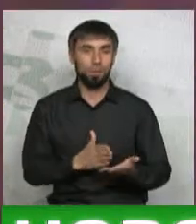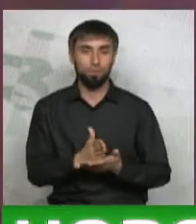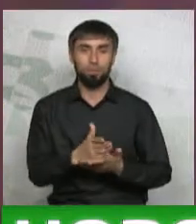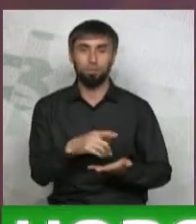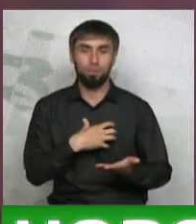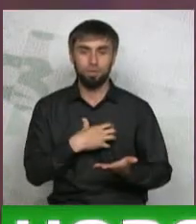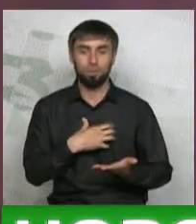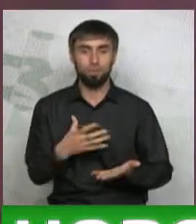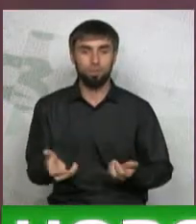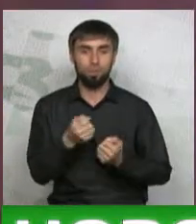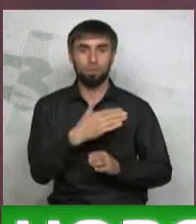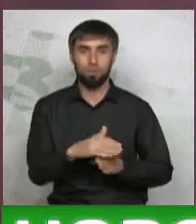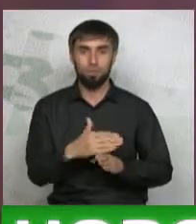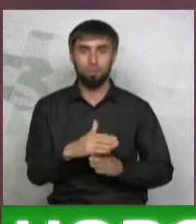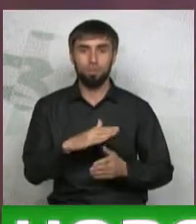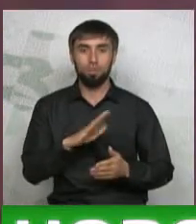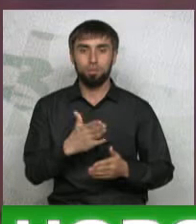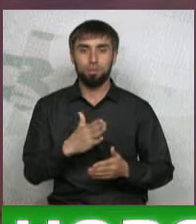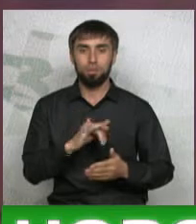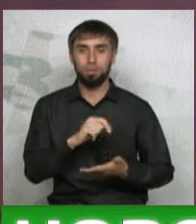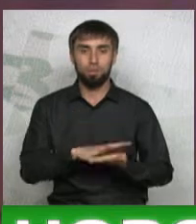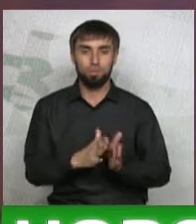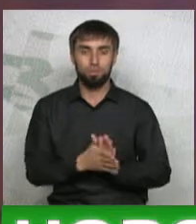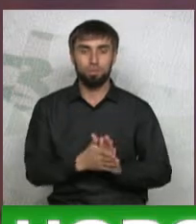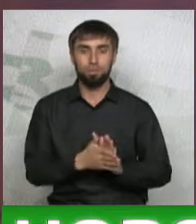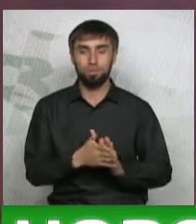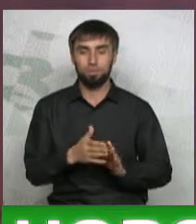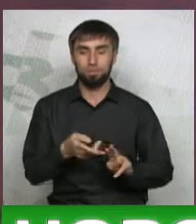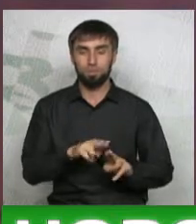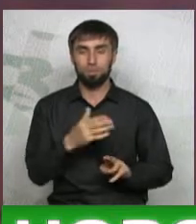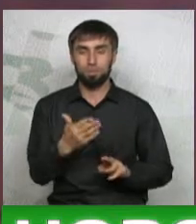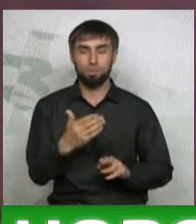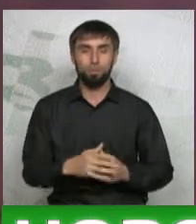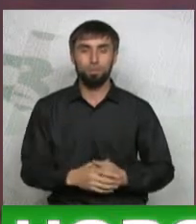это поддержка кредитования в экономике, то, что как раз призвано помочь нам